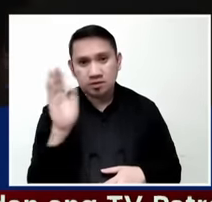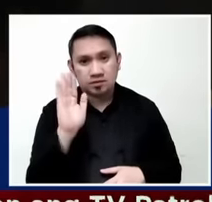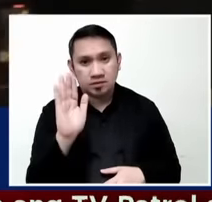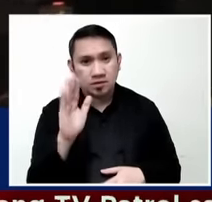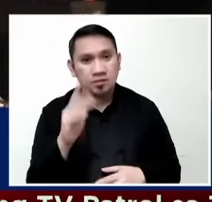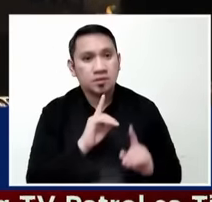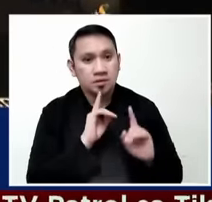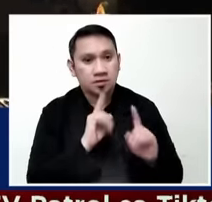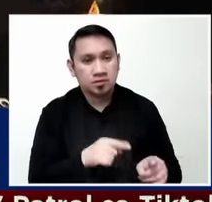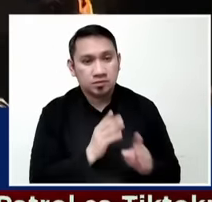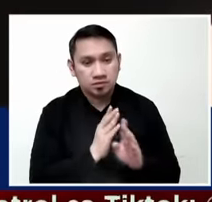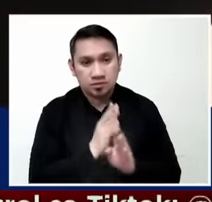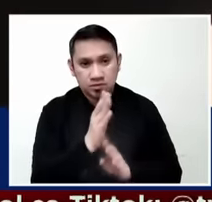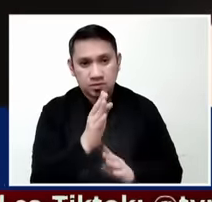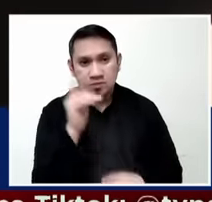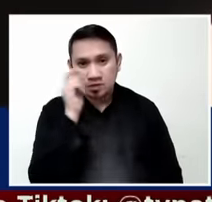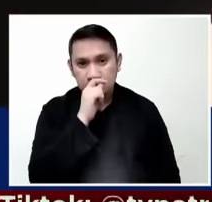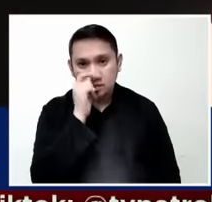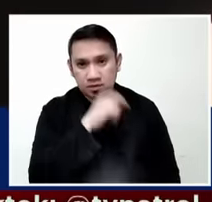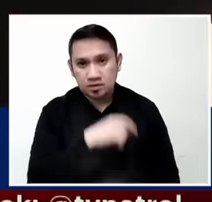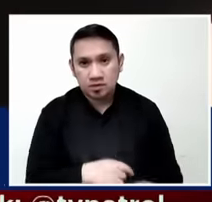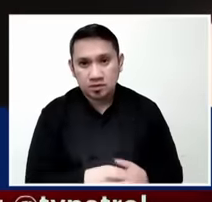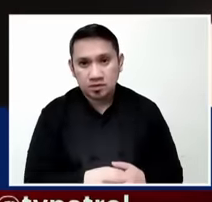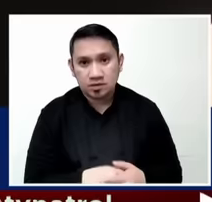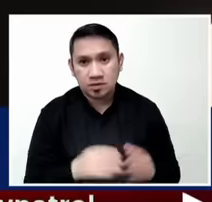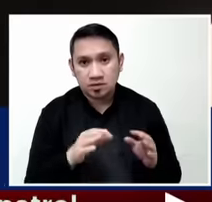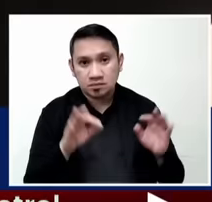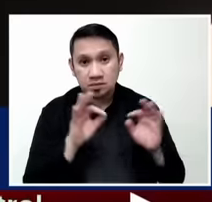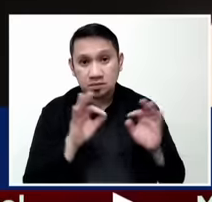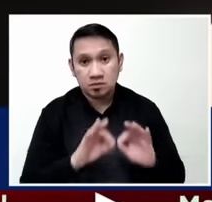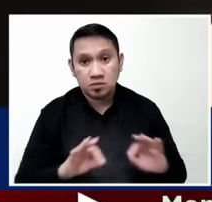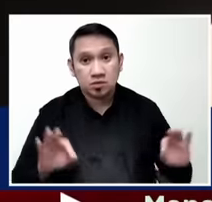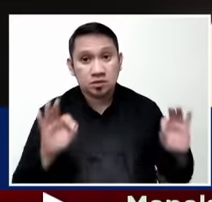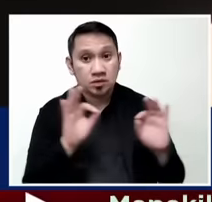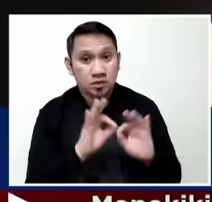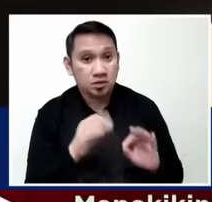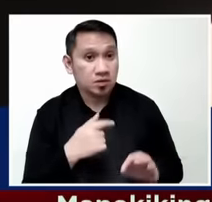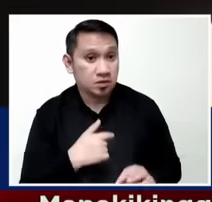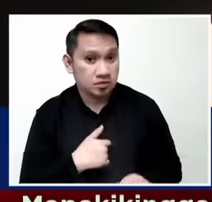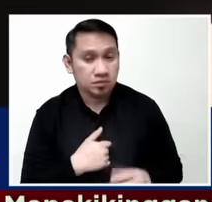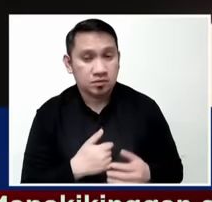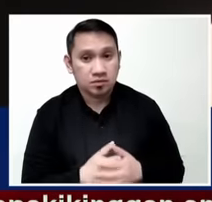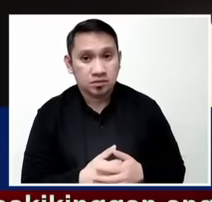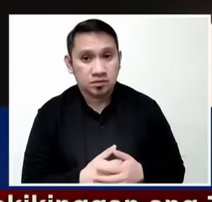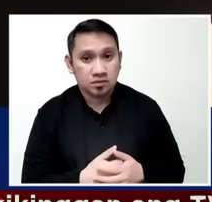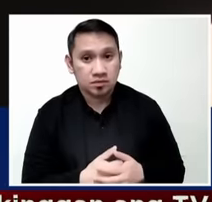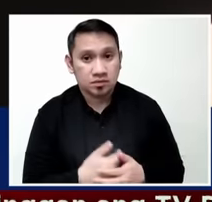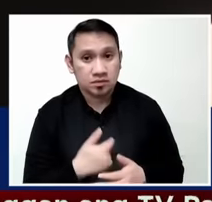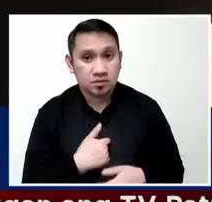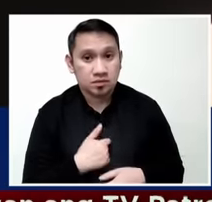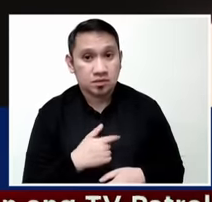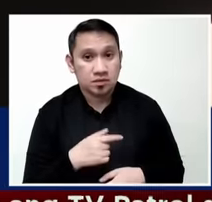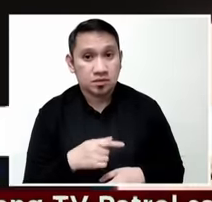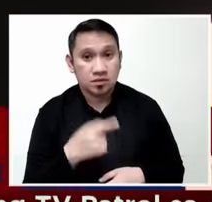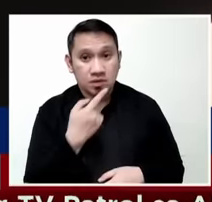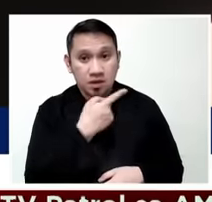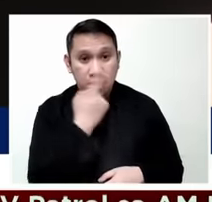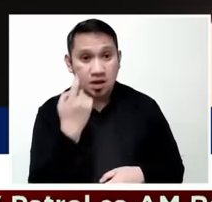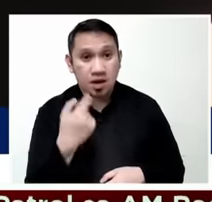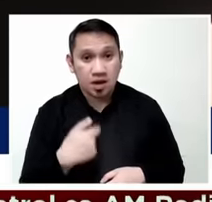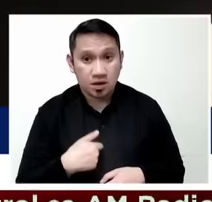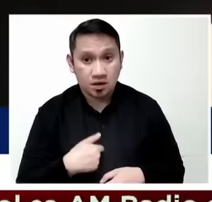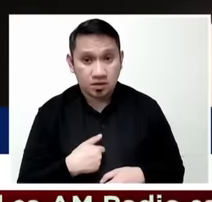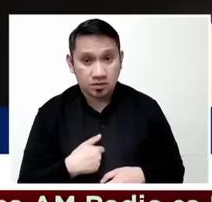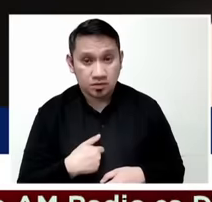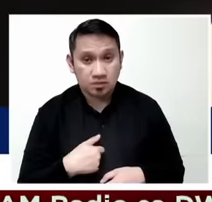na diretsong Tagalog. Papahalagahan ko ito kung ako ang hihiraring the Miss Philippines. Dahil ako ang the